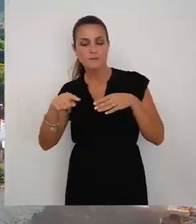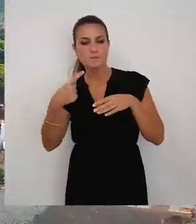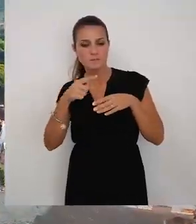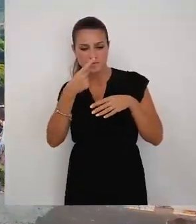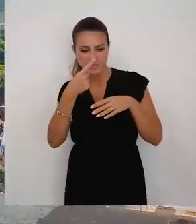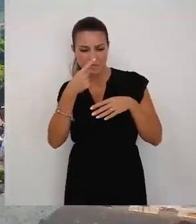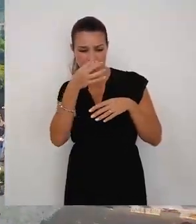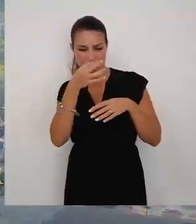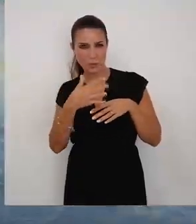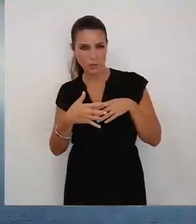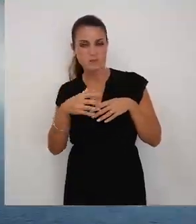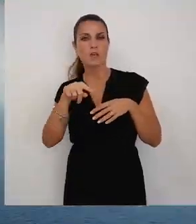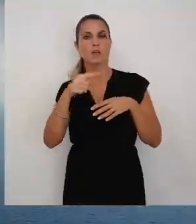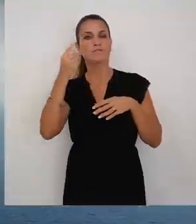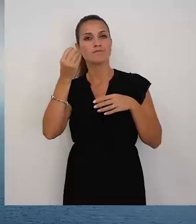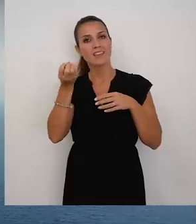leggende.